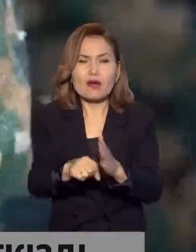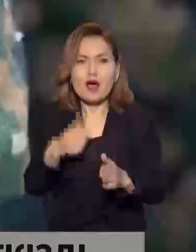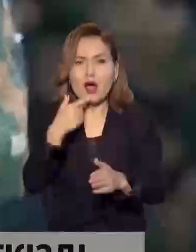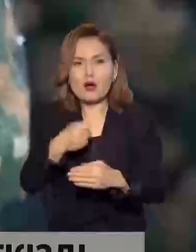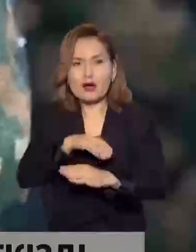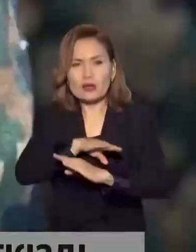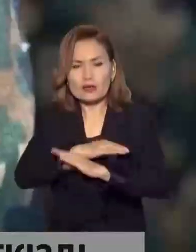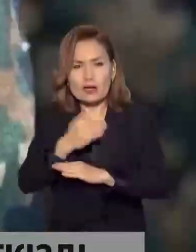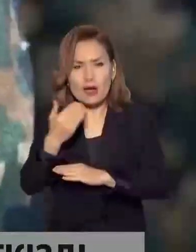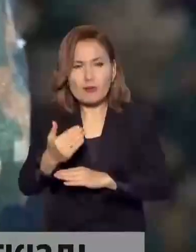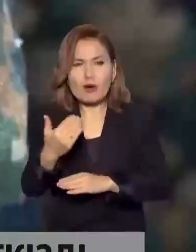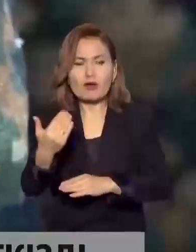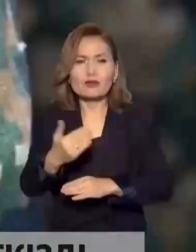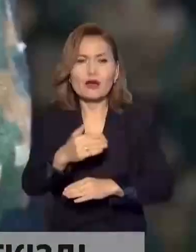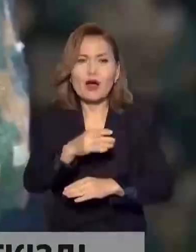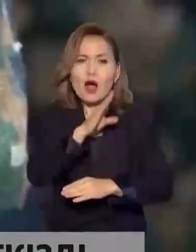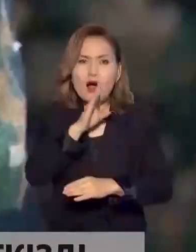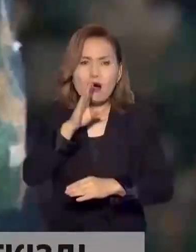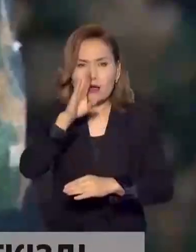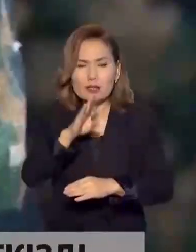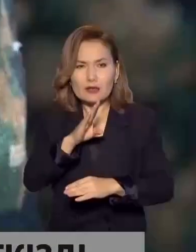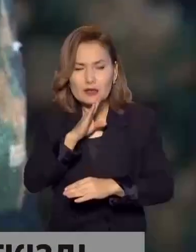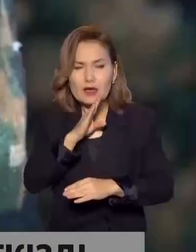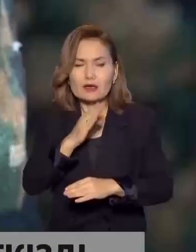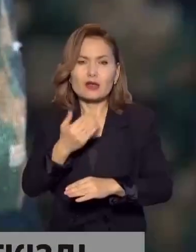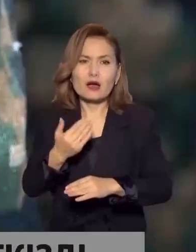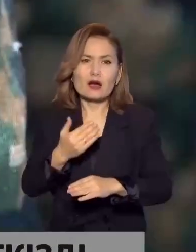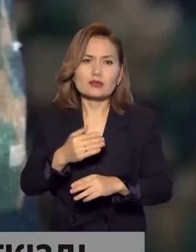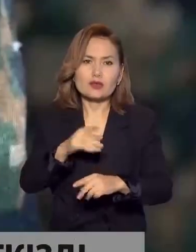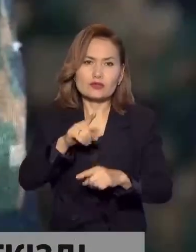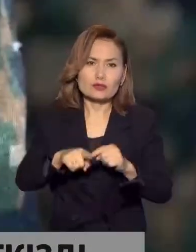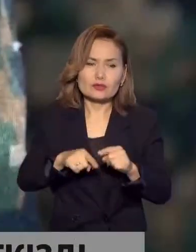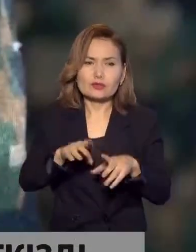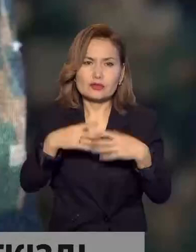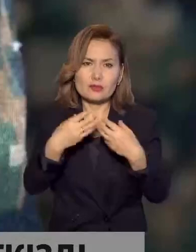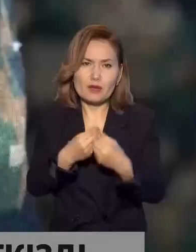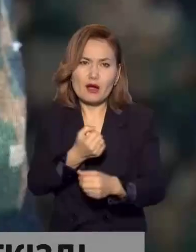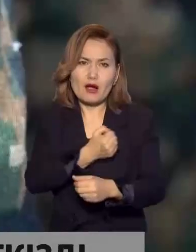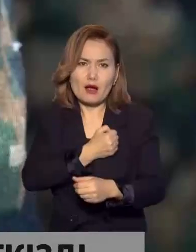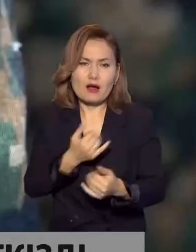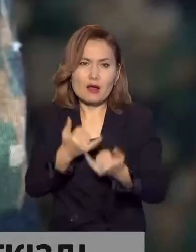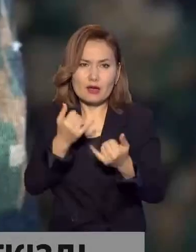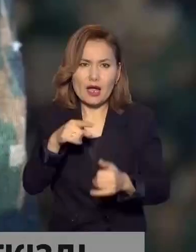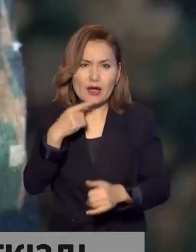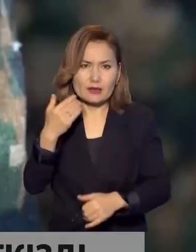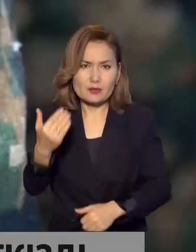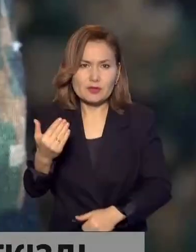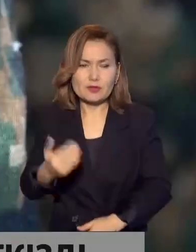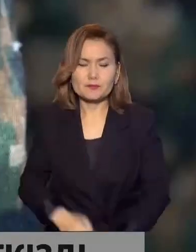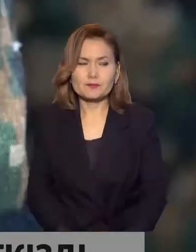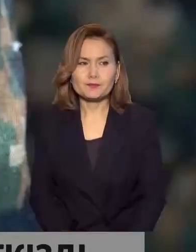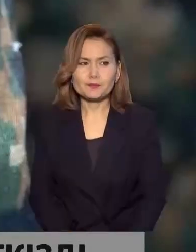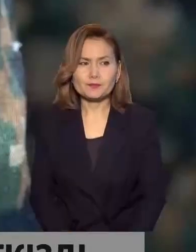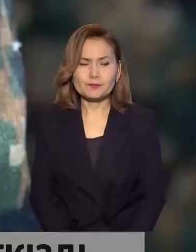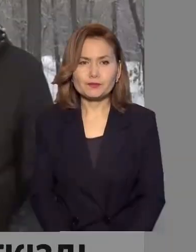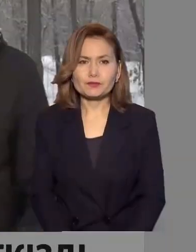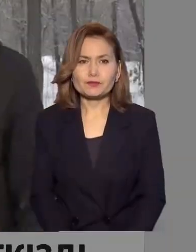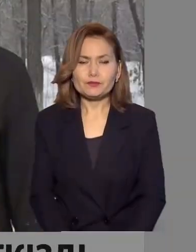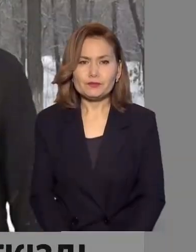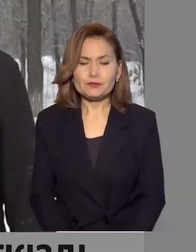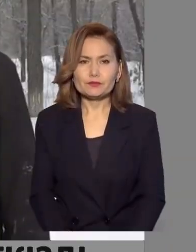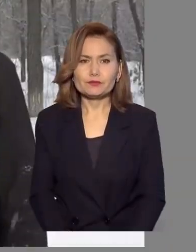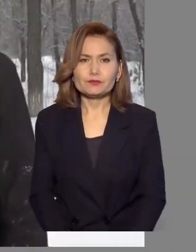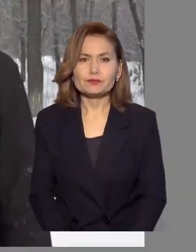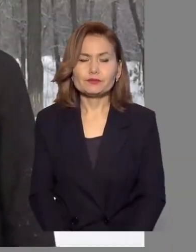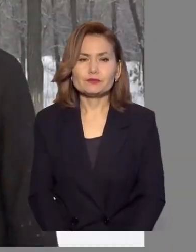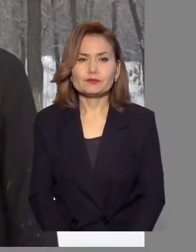олардың ата-аналарына қайғырып көңіл айтамыз. Еліміз аман, жұртымыз тыныш болсын. Саламат. Сөз кезегі өзіңде. Рахмет, Ерлан.